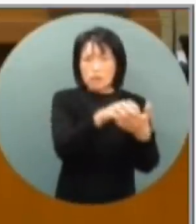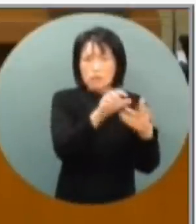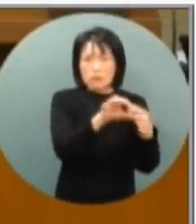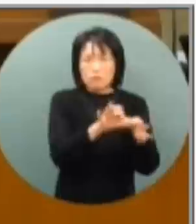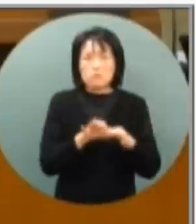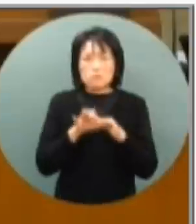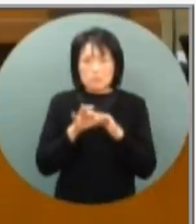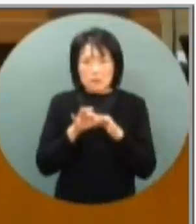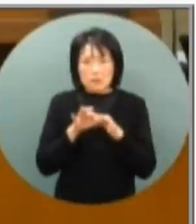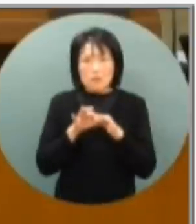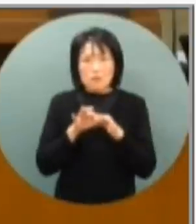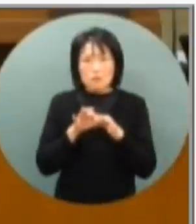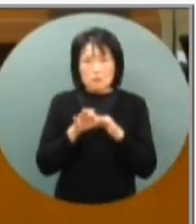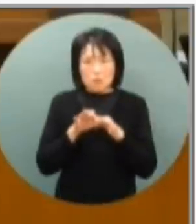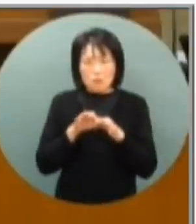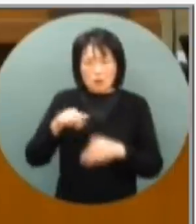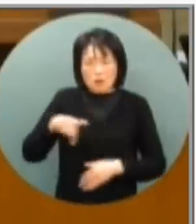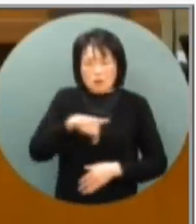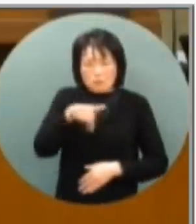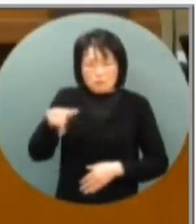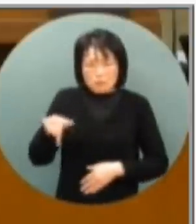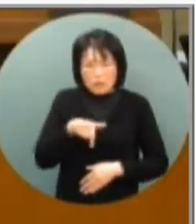その地区というものを